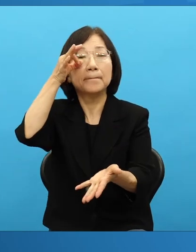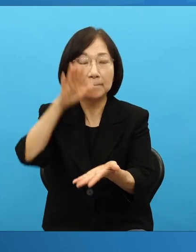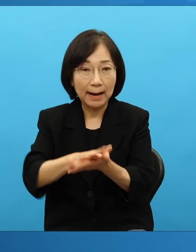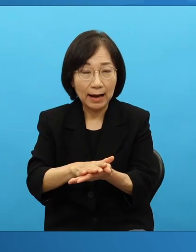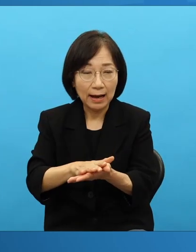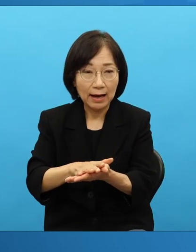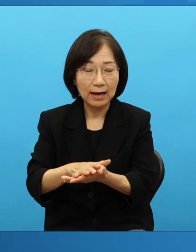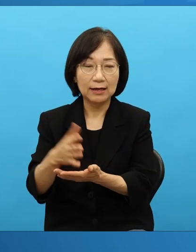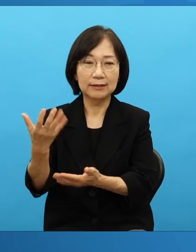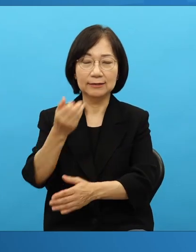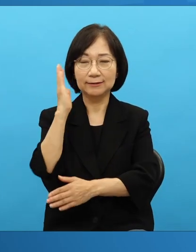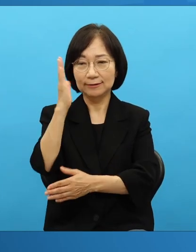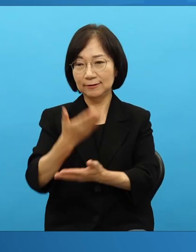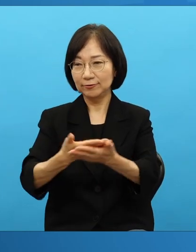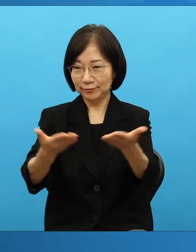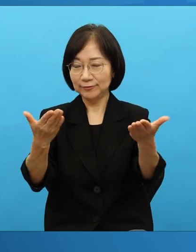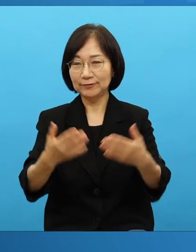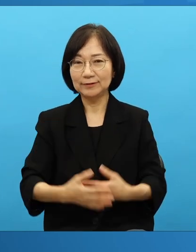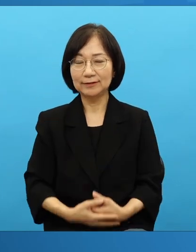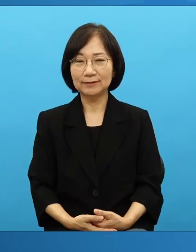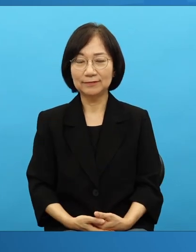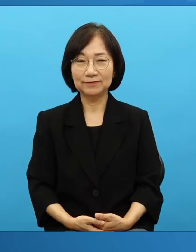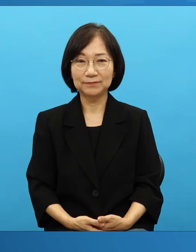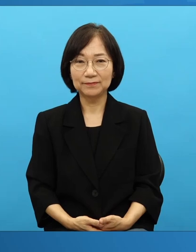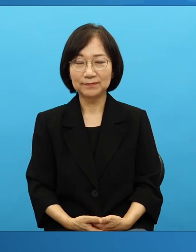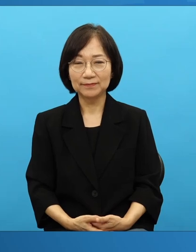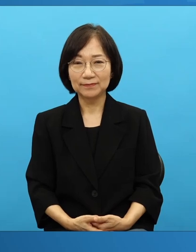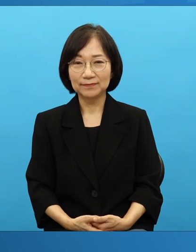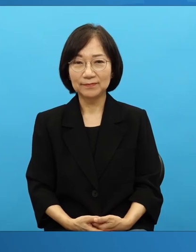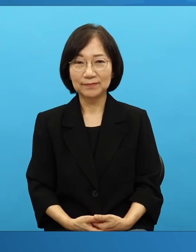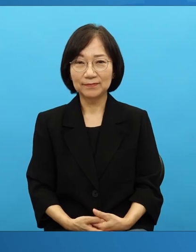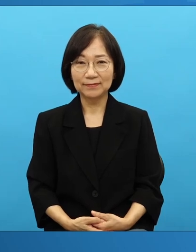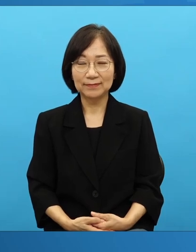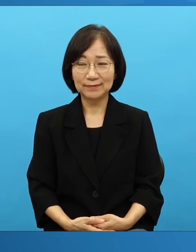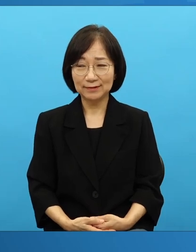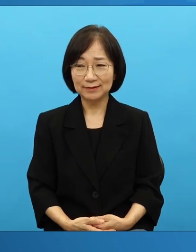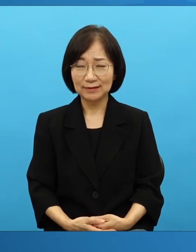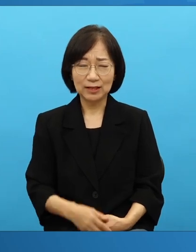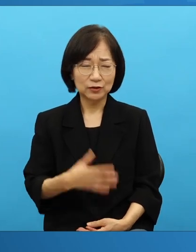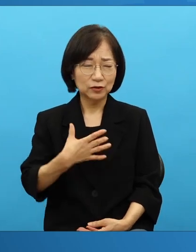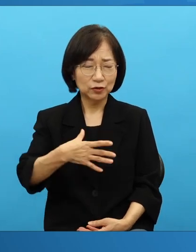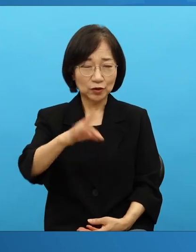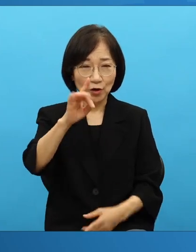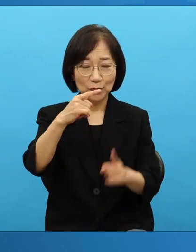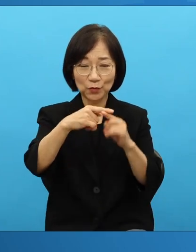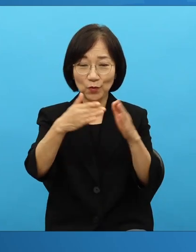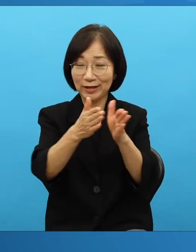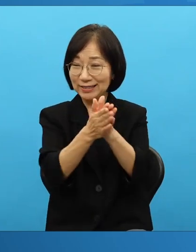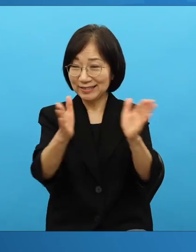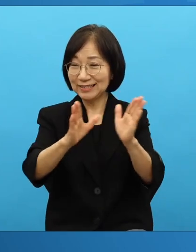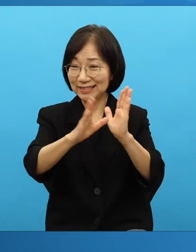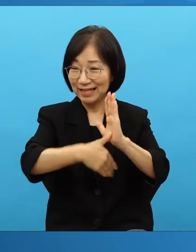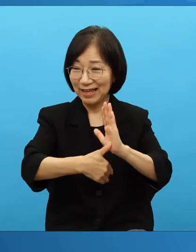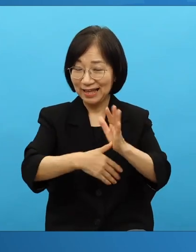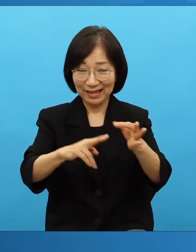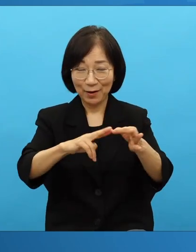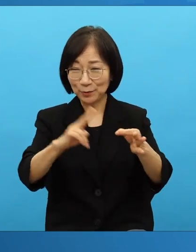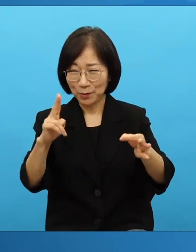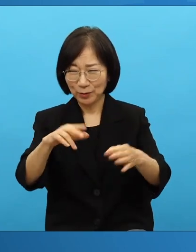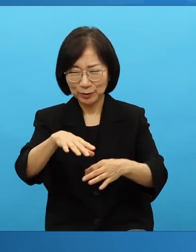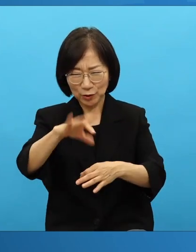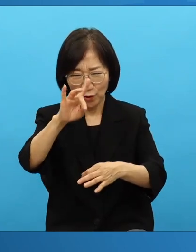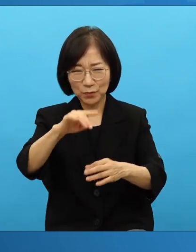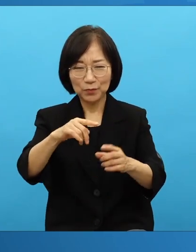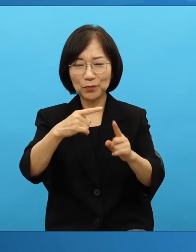传讲这福音不是纸上谈兵，而是我是亲眼目睹，这非常的惊人。 지금 뭐 우리 교회 같은 경우는 뭐 영도에서 우리 수준이나 제 수준 같으면 우리는 벌써 그냥 문 닫고 있어야 될 수준이에요.